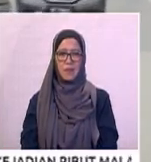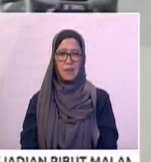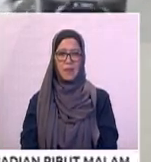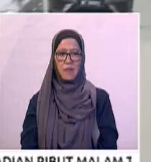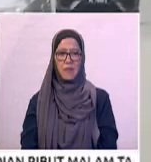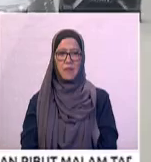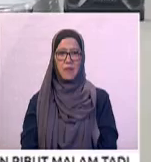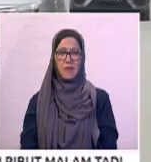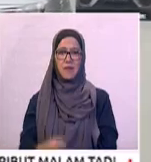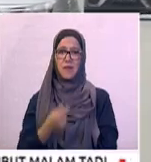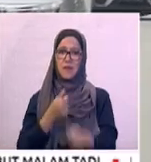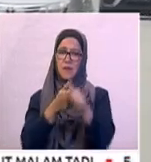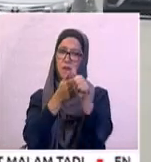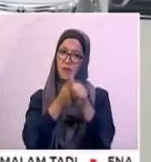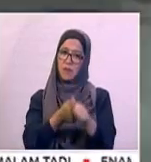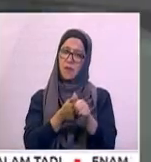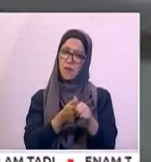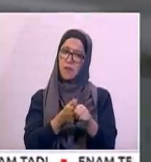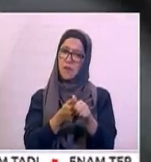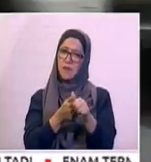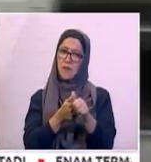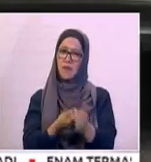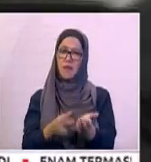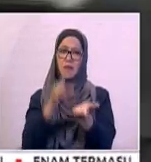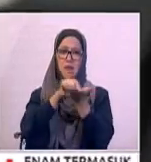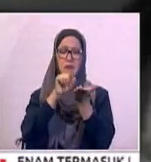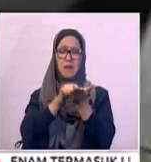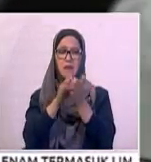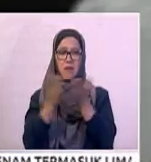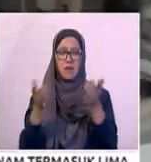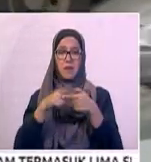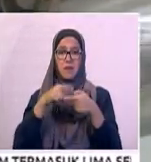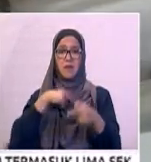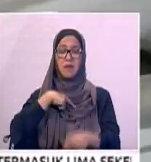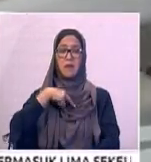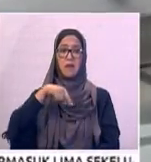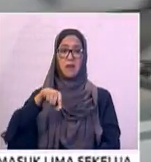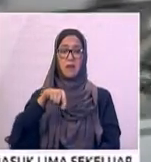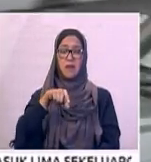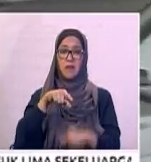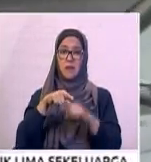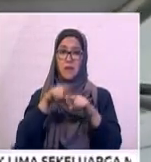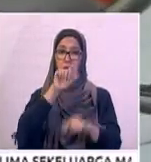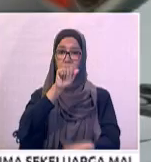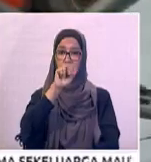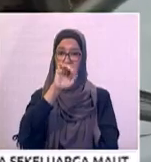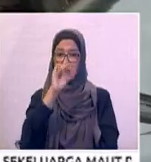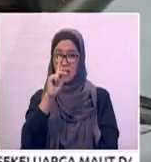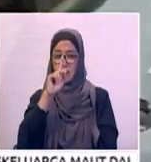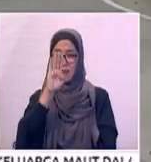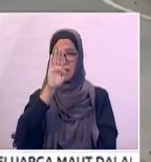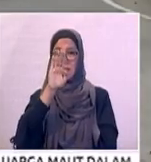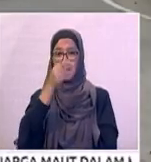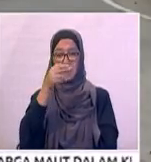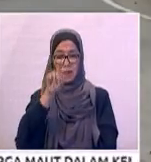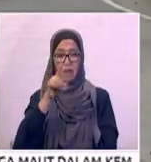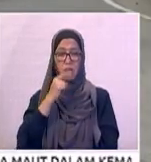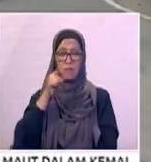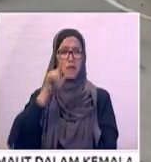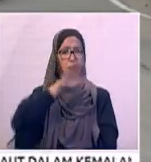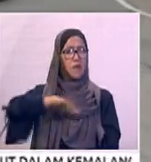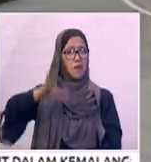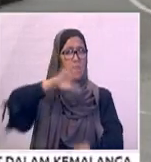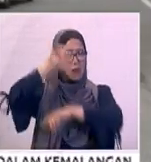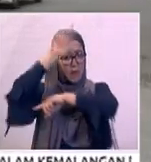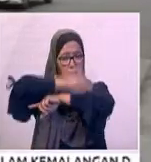Menurut kenyataan media, pemegang konsesi Lebuh Raya KLK dan LPT1, Anih Berhad, menjangkakan purata harian kenderaan